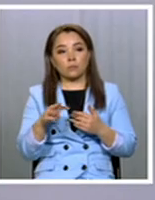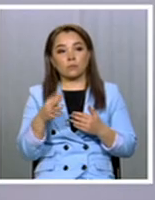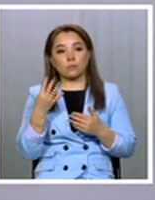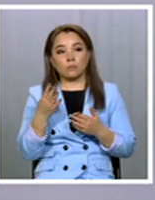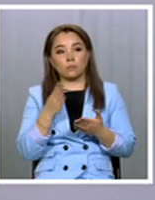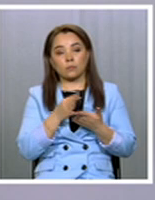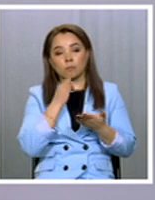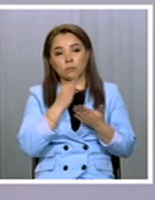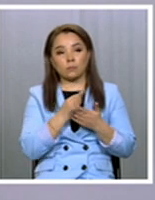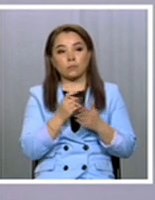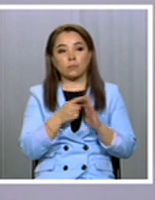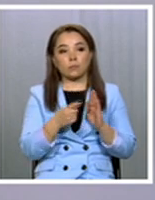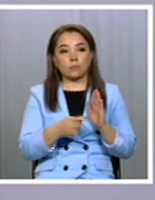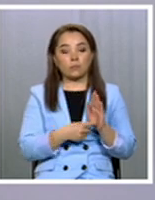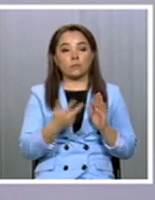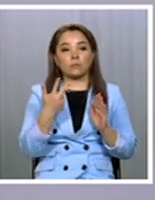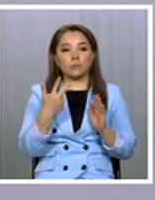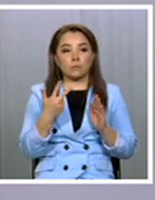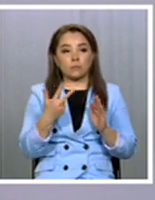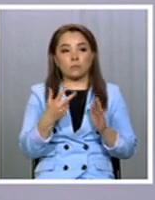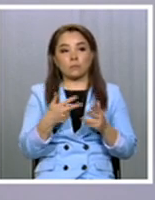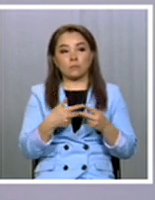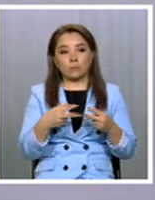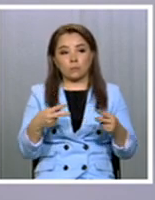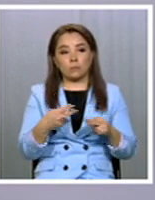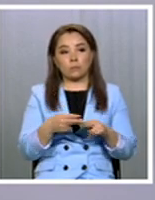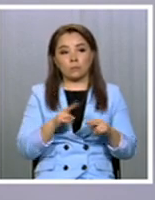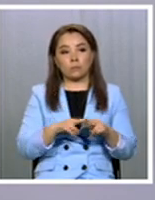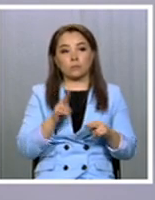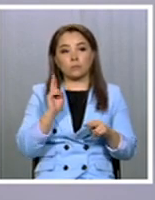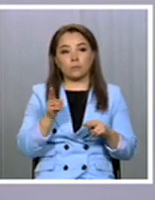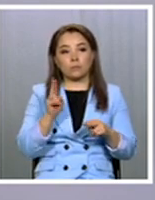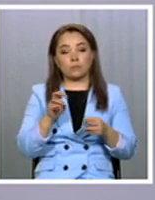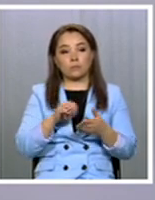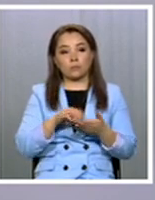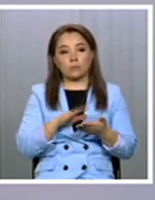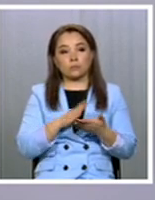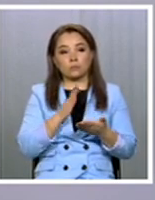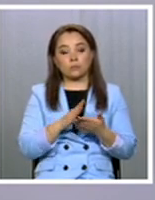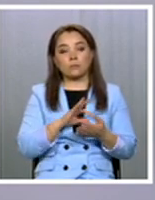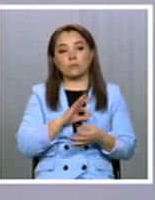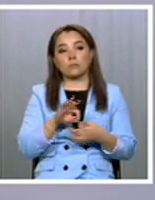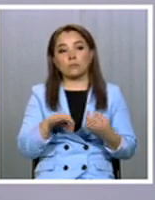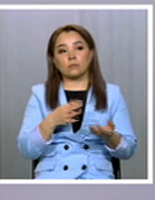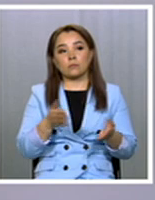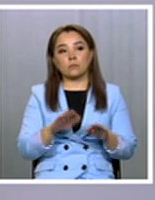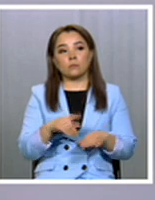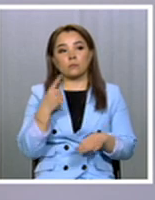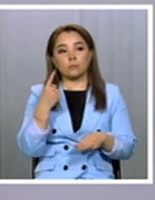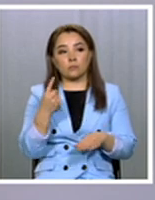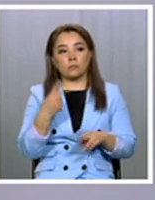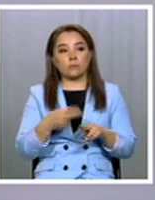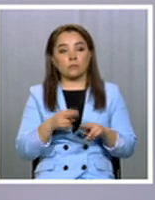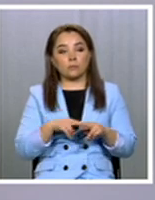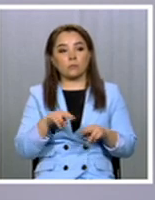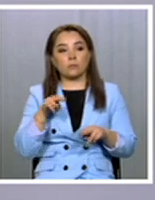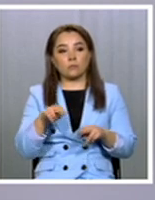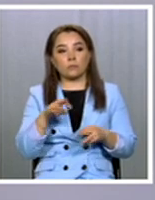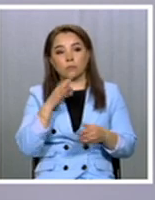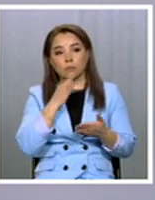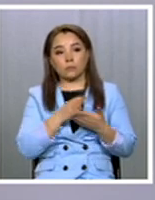Мұнда бөлінді 3-ке тең болады. Біз оны K деп белгілеп алайық, ал қалдық 1-ге тең. Мұны біз P деп белгілеп